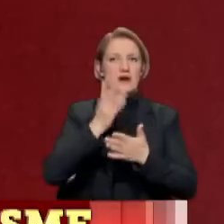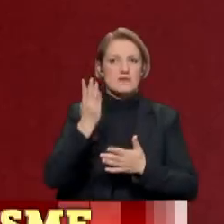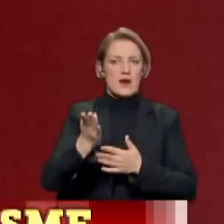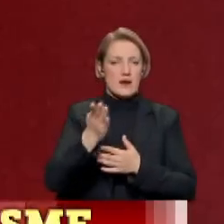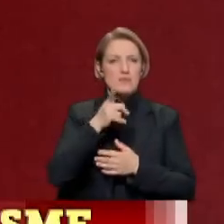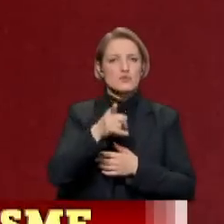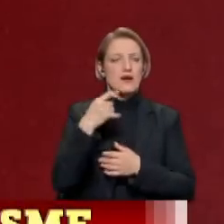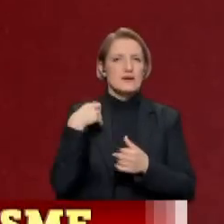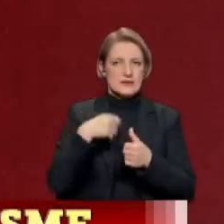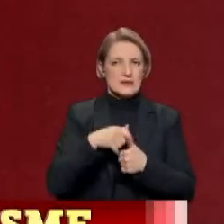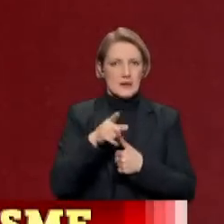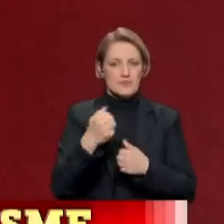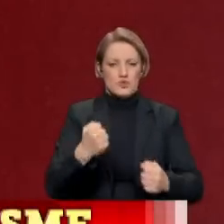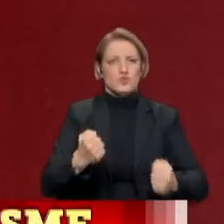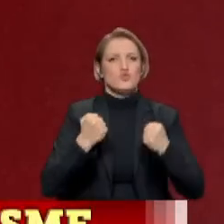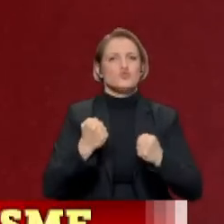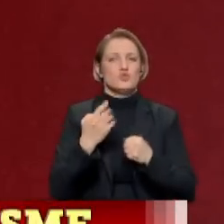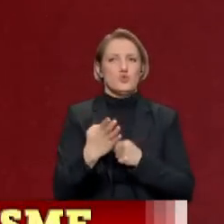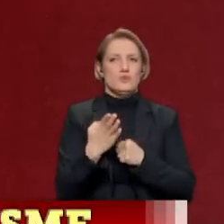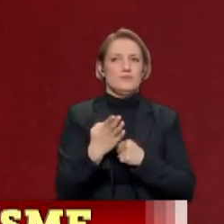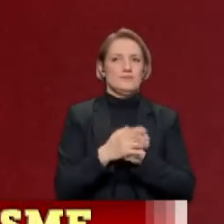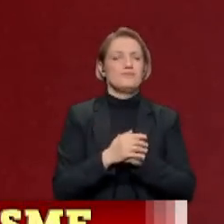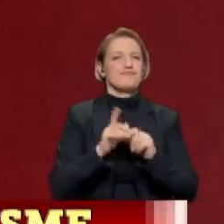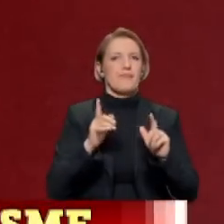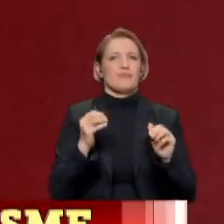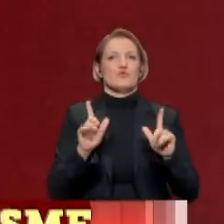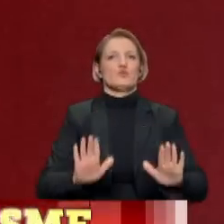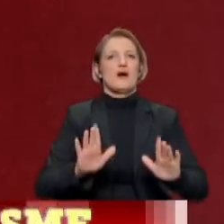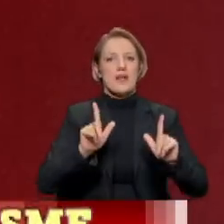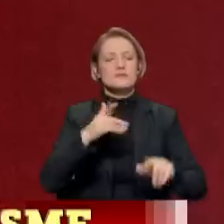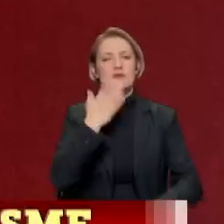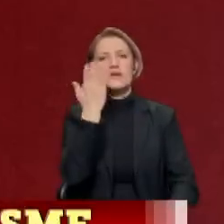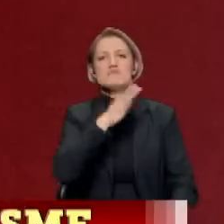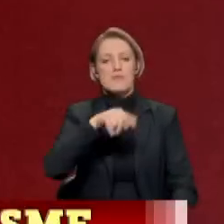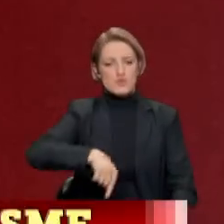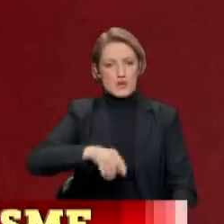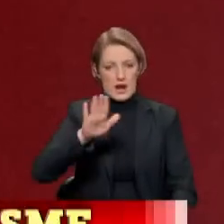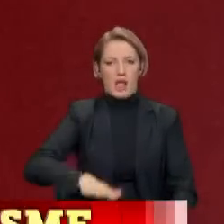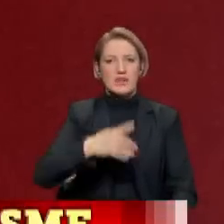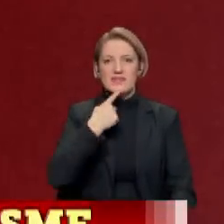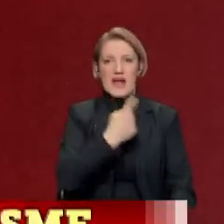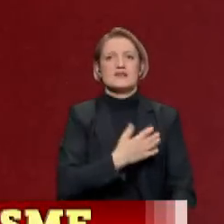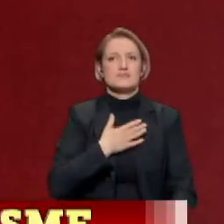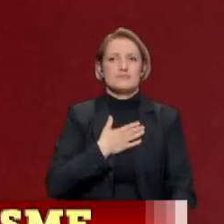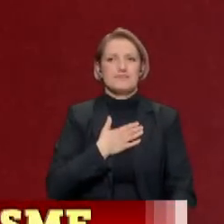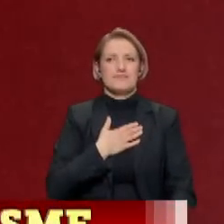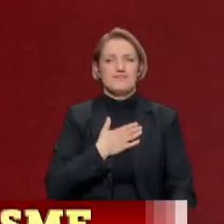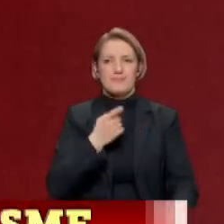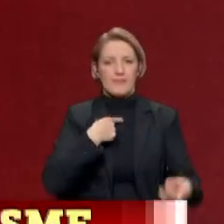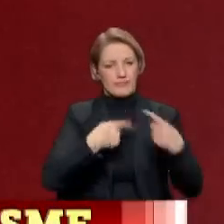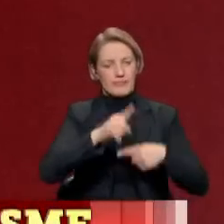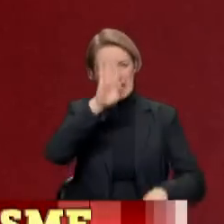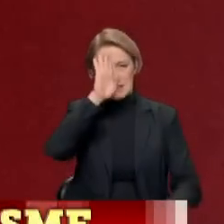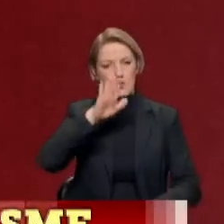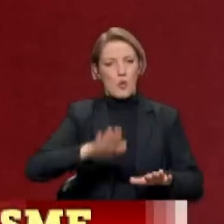Buna yine siyaseten güçlü bir tavır sergilemek gerekir. Gitmeyin, burada kalın ve o gün karar ne olursa olsun İstanbul'da olun